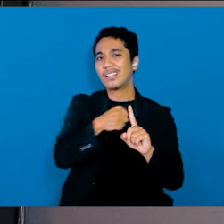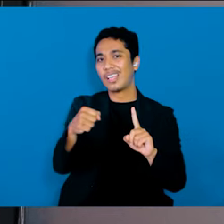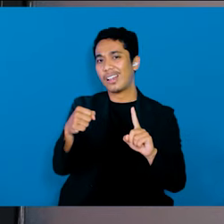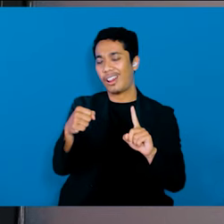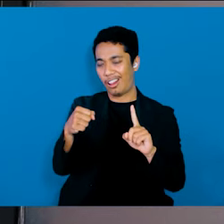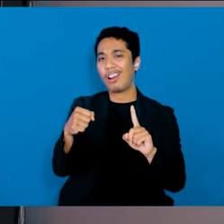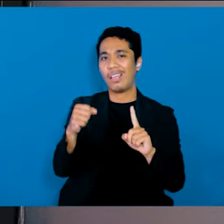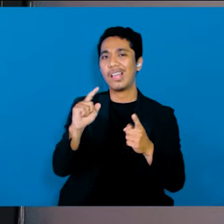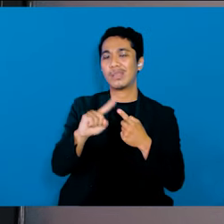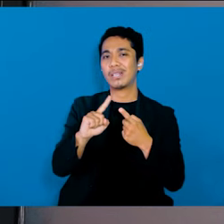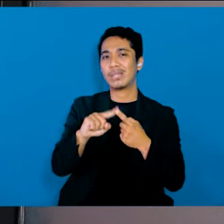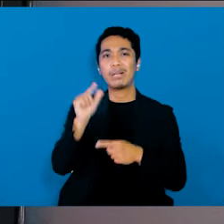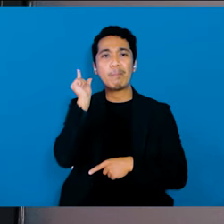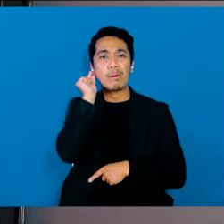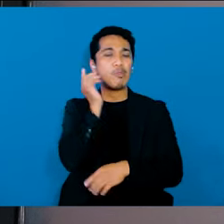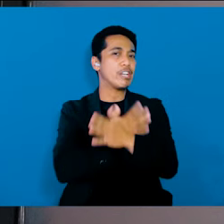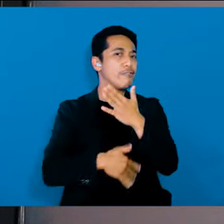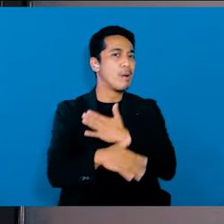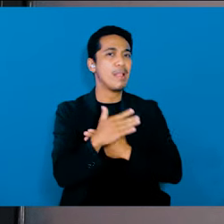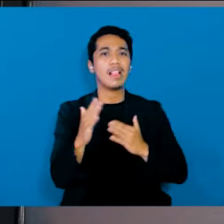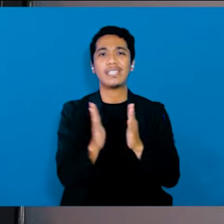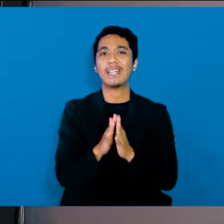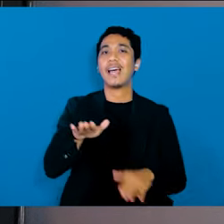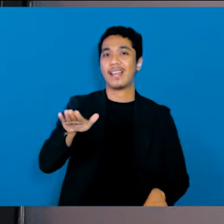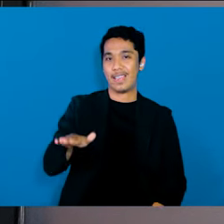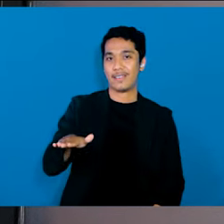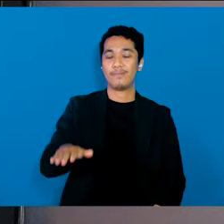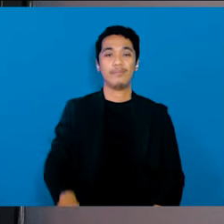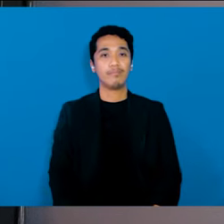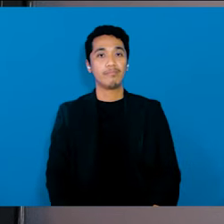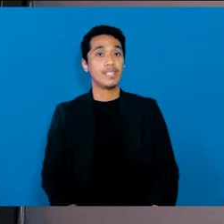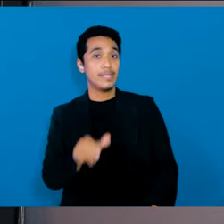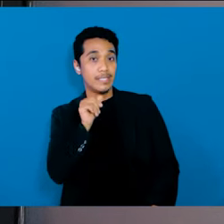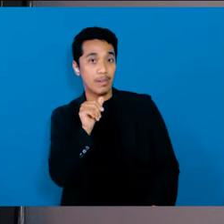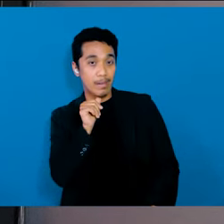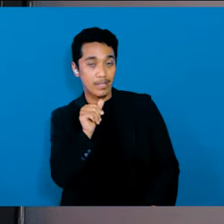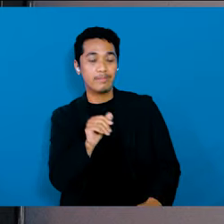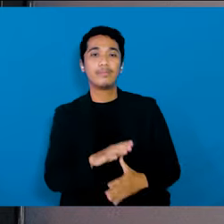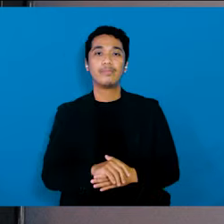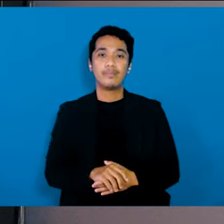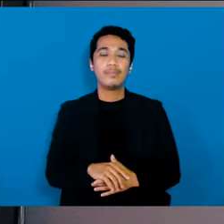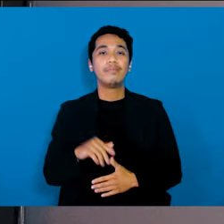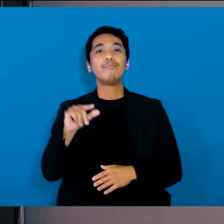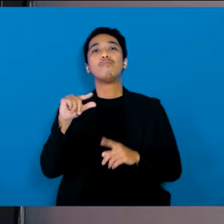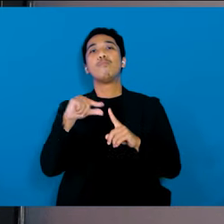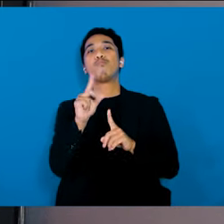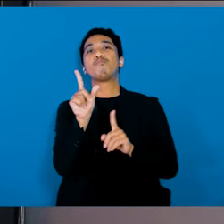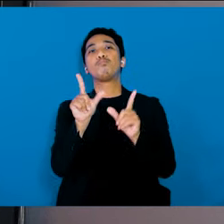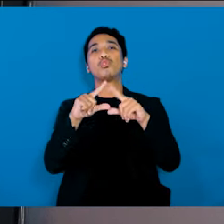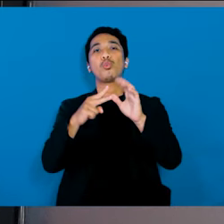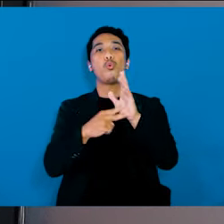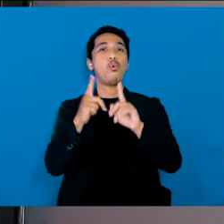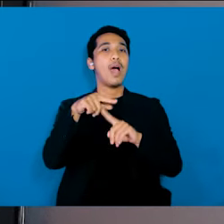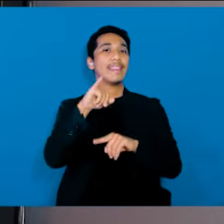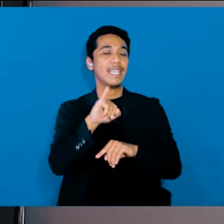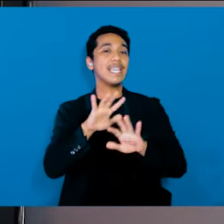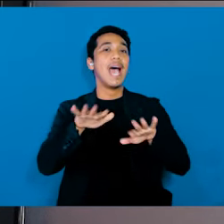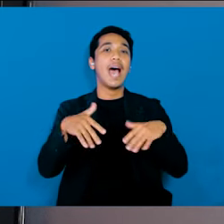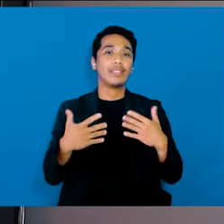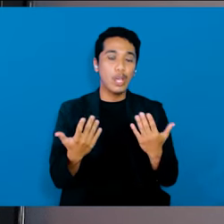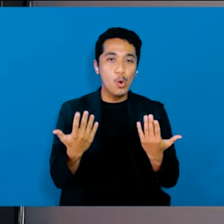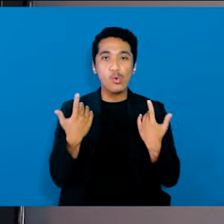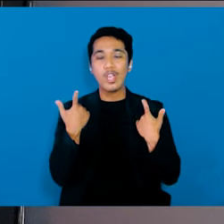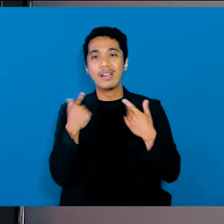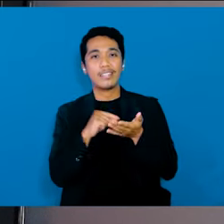yang dialami oleh perempuan difabel dan anak. Beliau adalah Mbak Purwanti atau